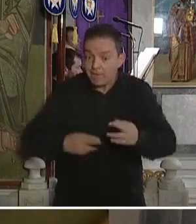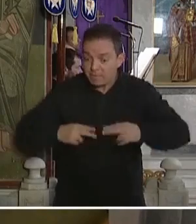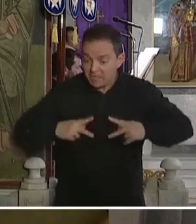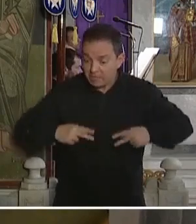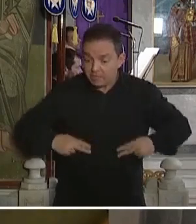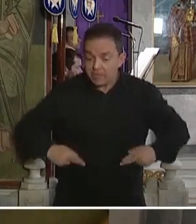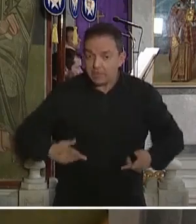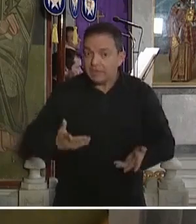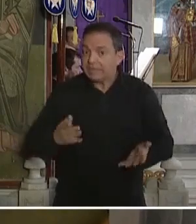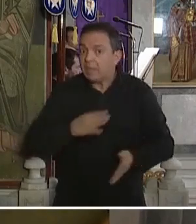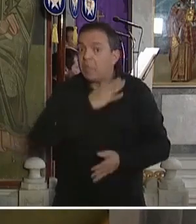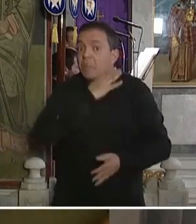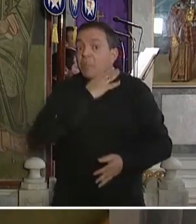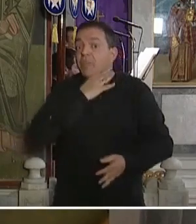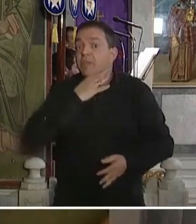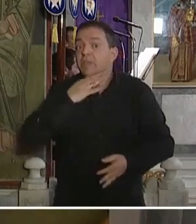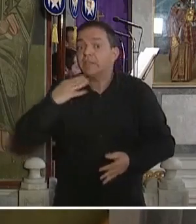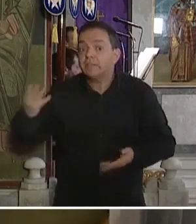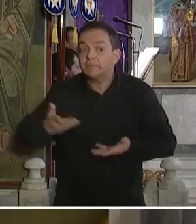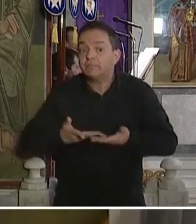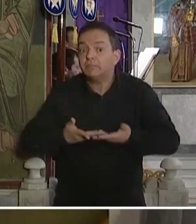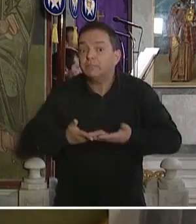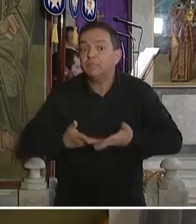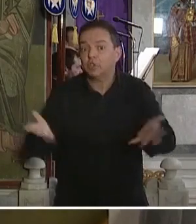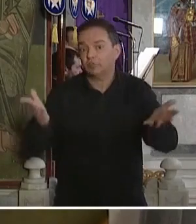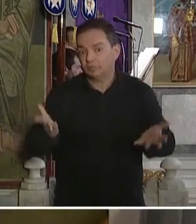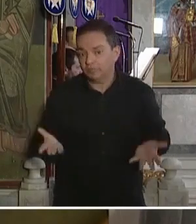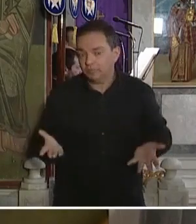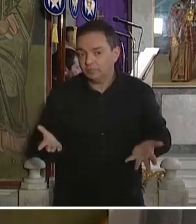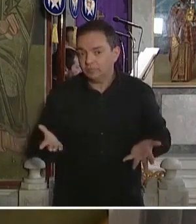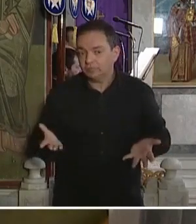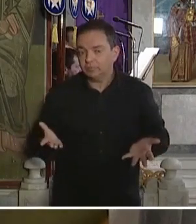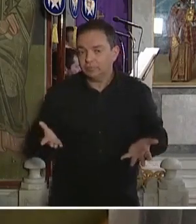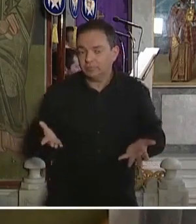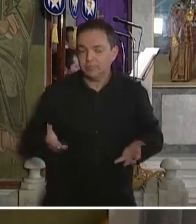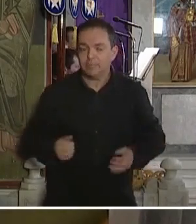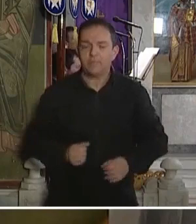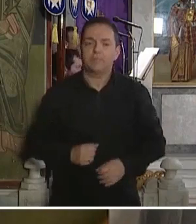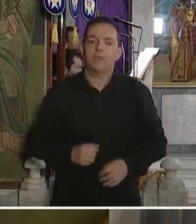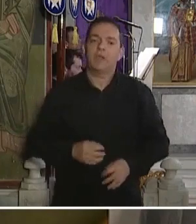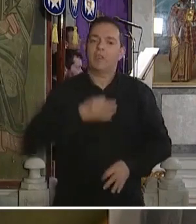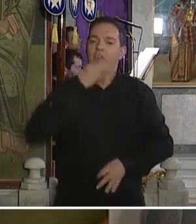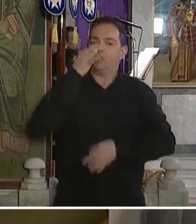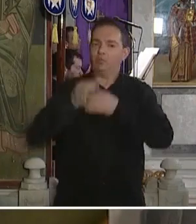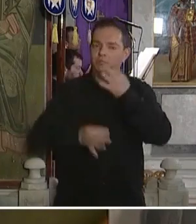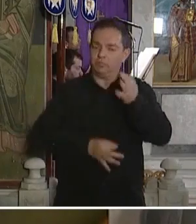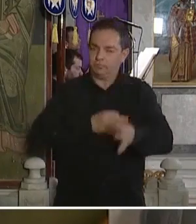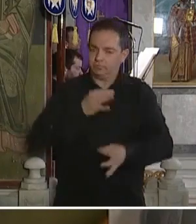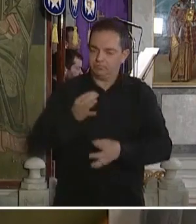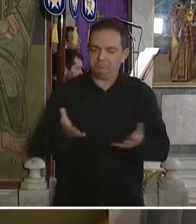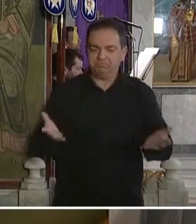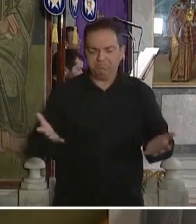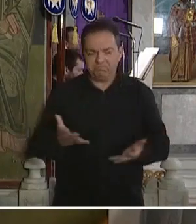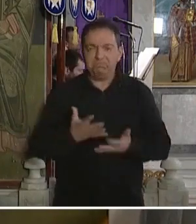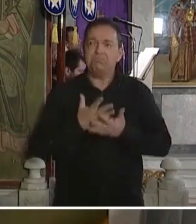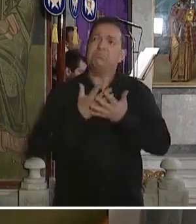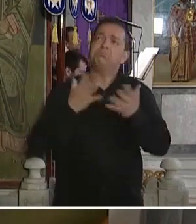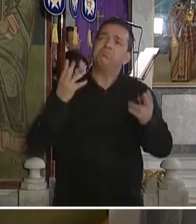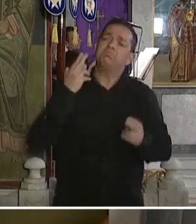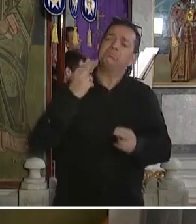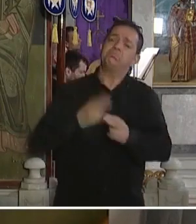όρια της αυτοθυσίας του, της θυσίας του. Και θα το πω λοιπόν αυτό, τι μεγάλο πράγμα